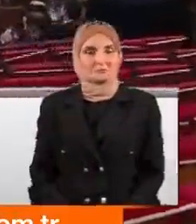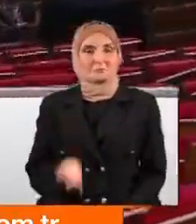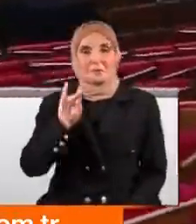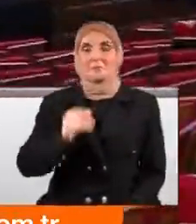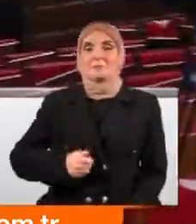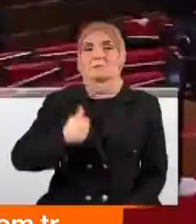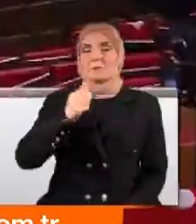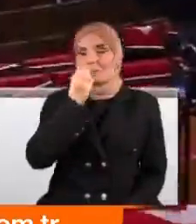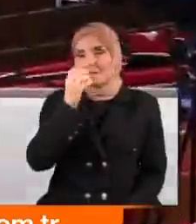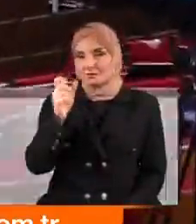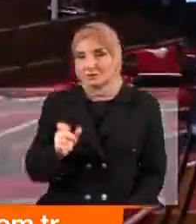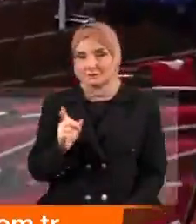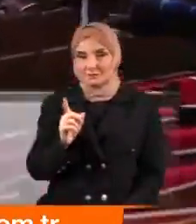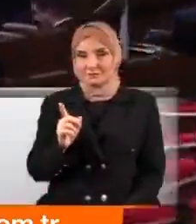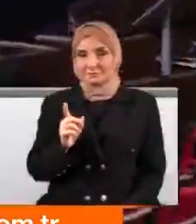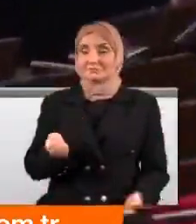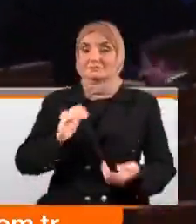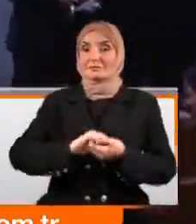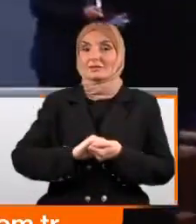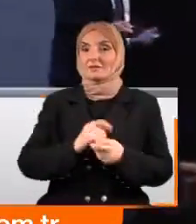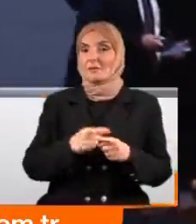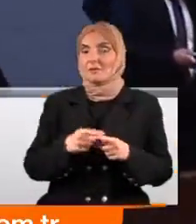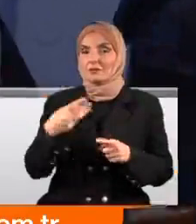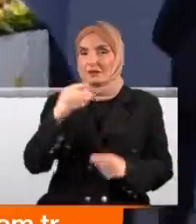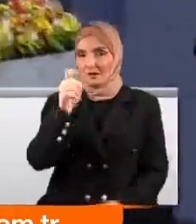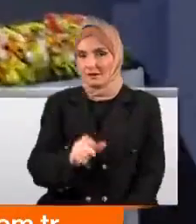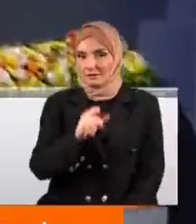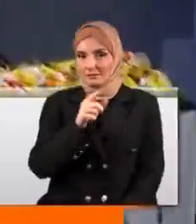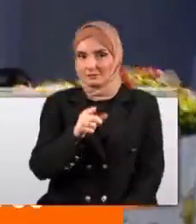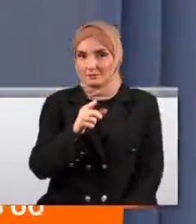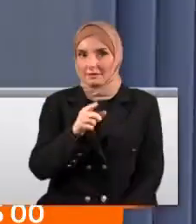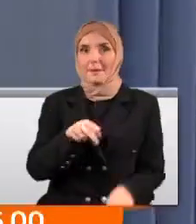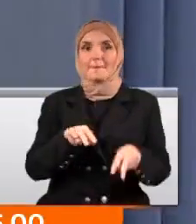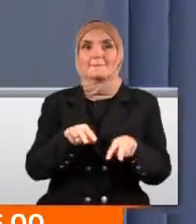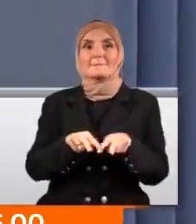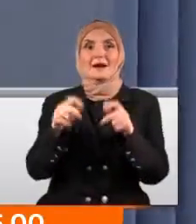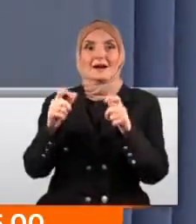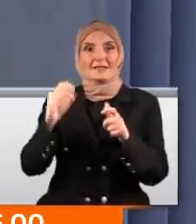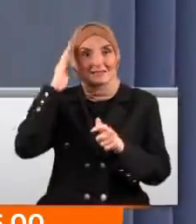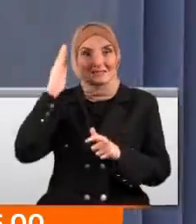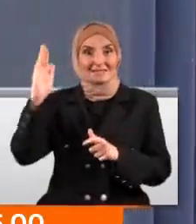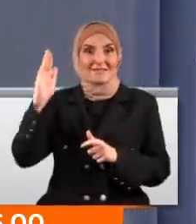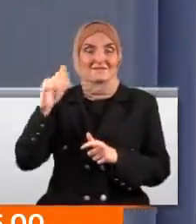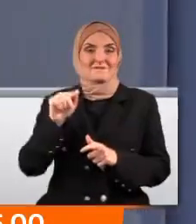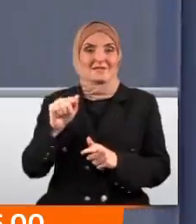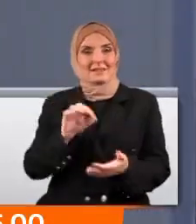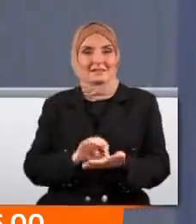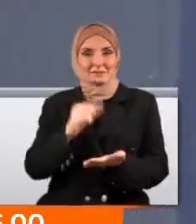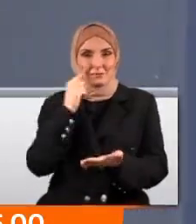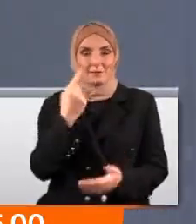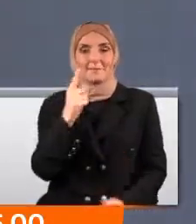Genel Başkanı Devlet Bahçeli de ittifak ortağı Erdoğan'a Malazgirt zaferi adına 1071 adet kırmızı, beyaz gül